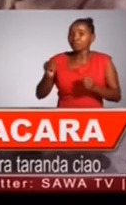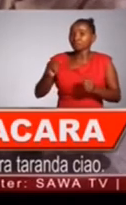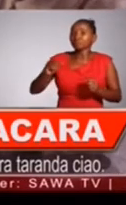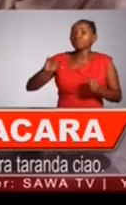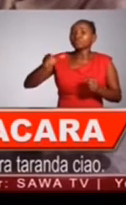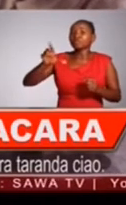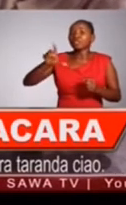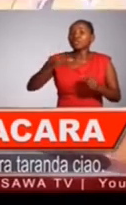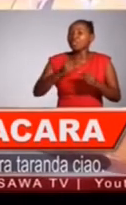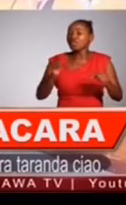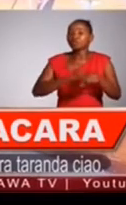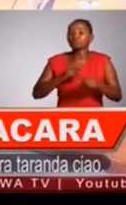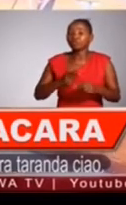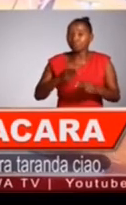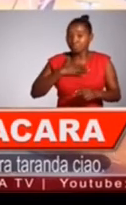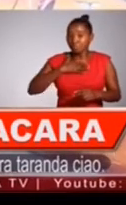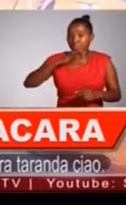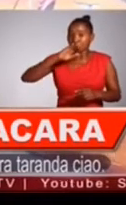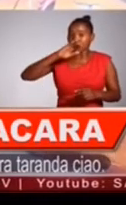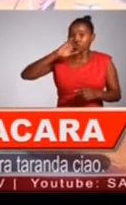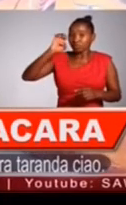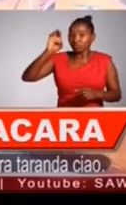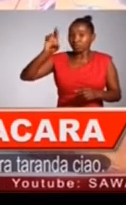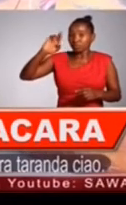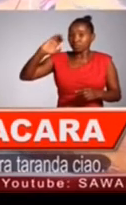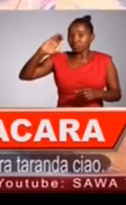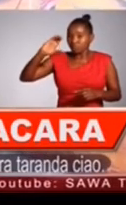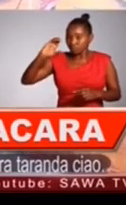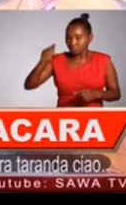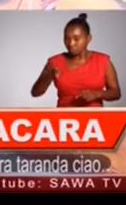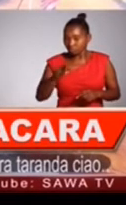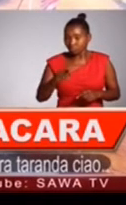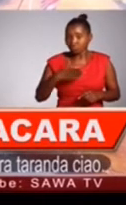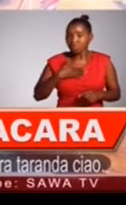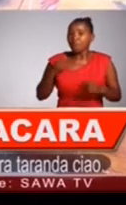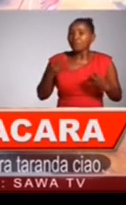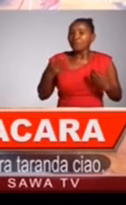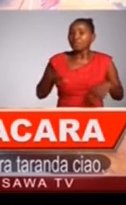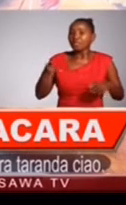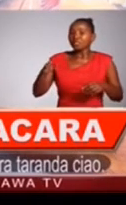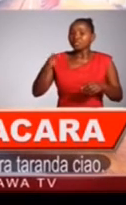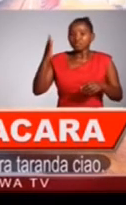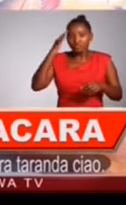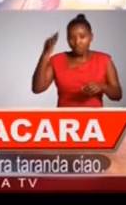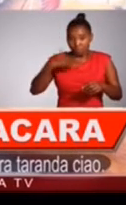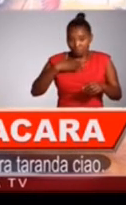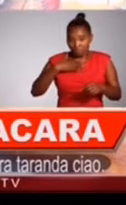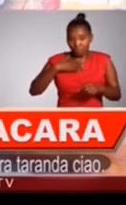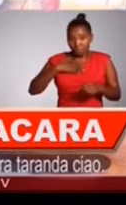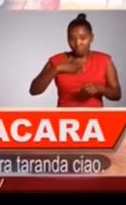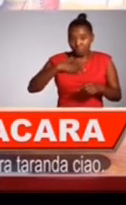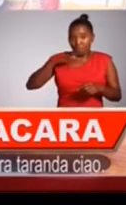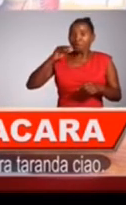laikipia kwa ehidei nene Kwa majina na jurikana kama Eric Mugwa Jenga, lakini watu wengi nyahururu Wanamejua